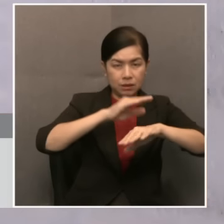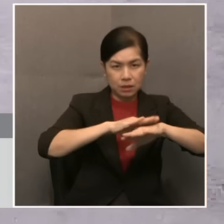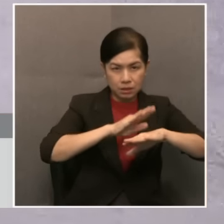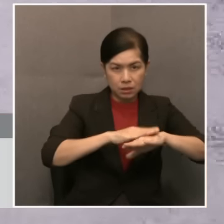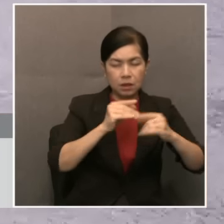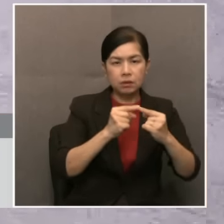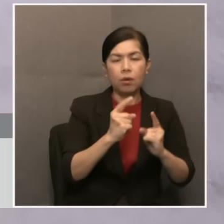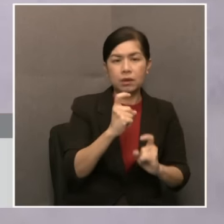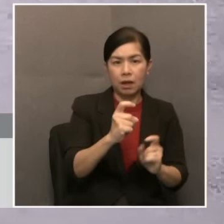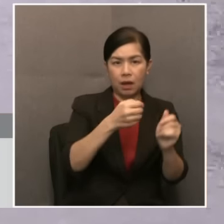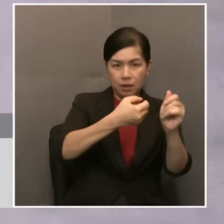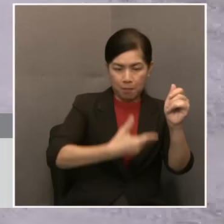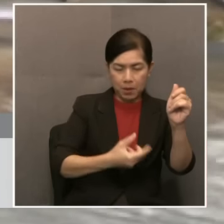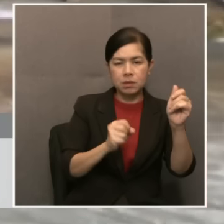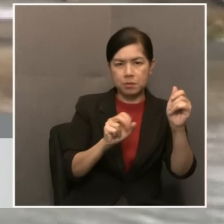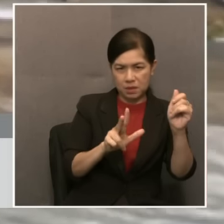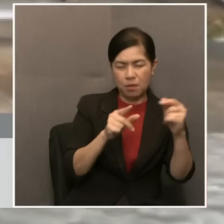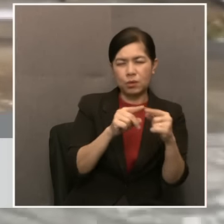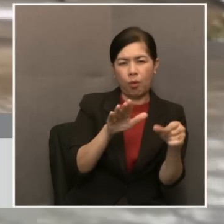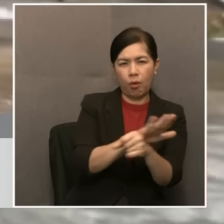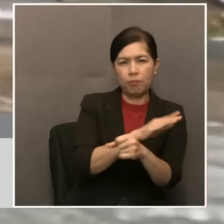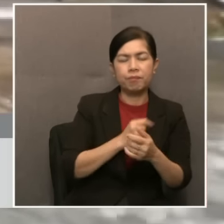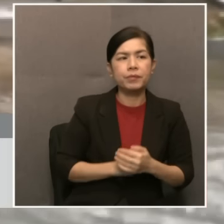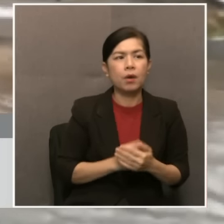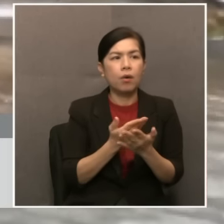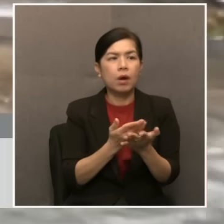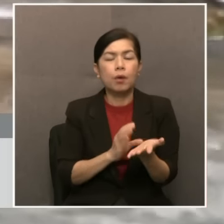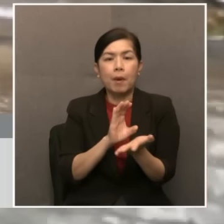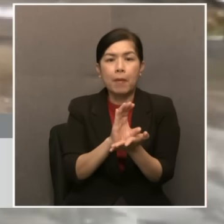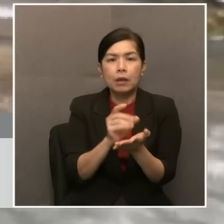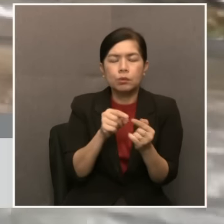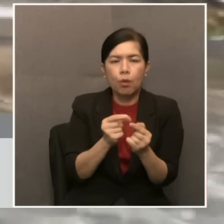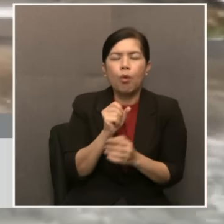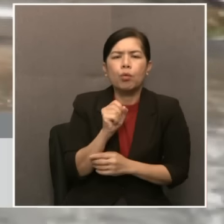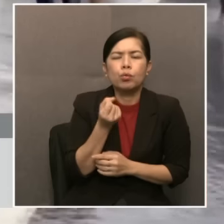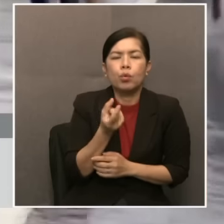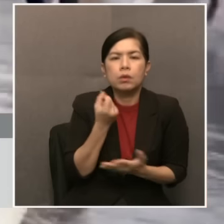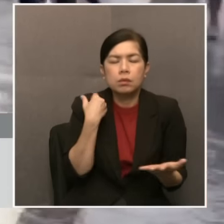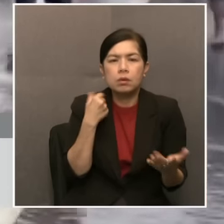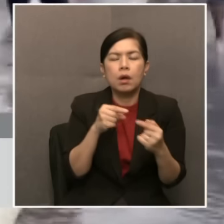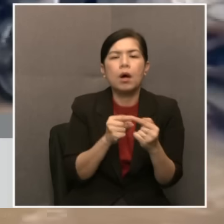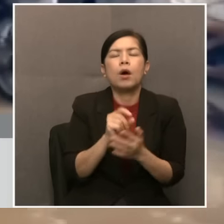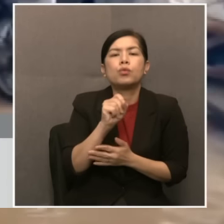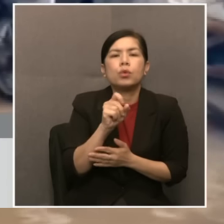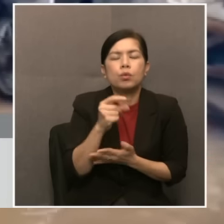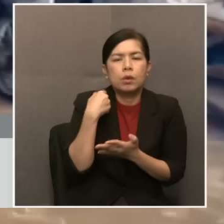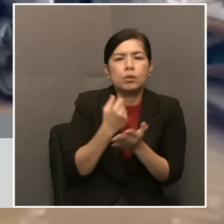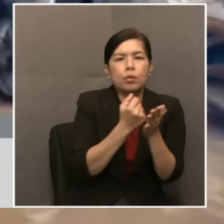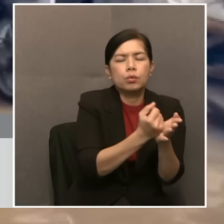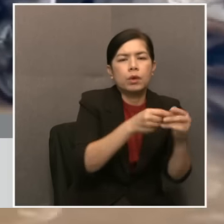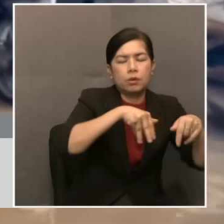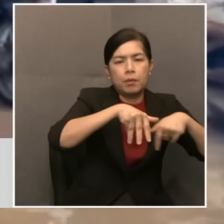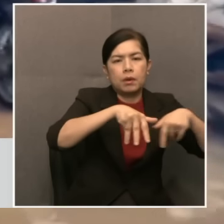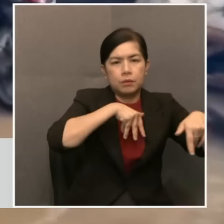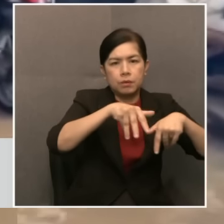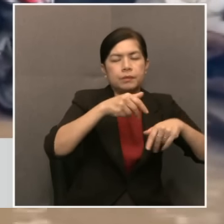ทั้ง13อำเภอแล้วเพื่อเร่งนำงบประมาณฉุกเฉินช่วยเหลือผู้ประสบอุทกภัยค่ะ พา